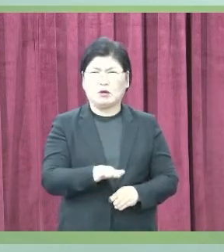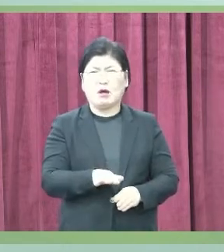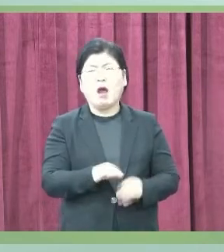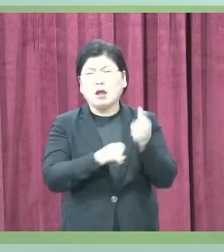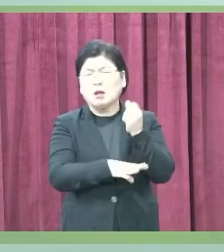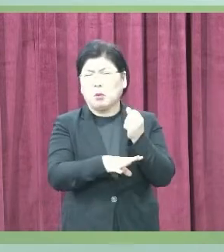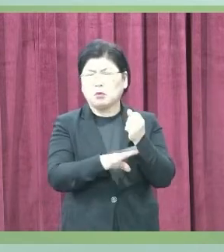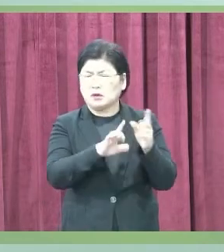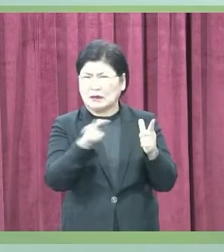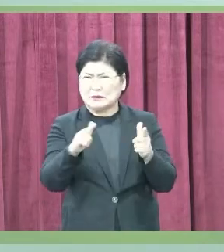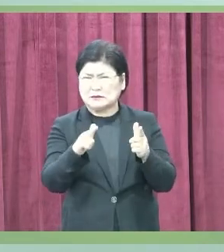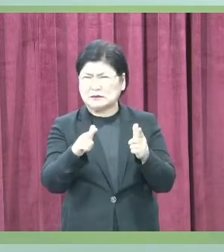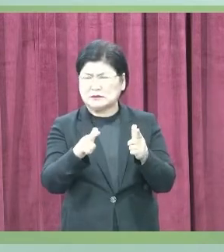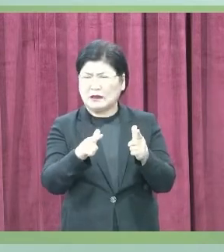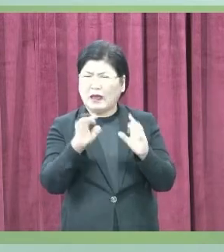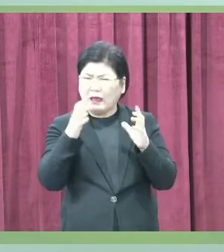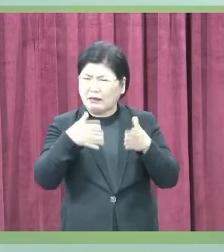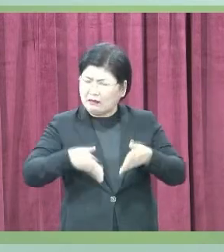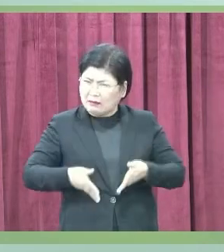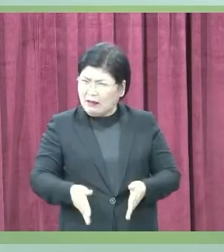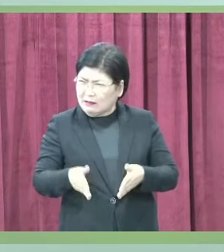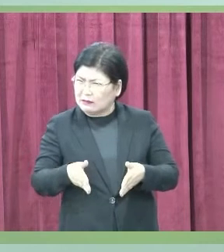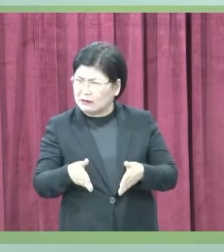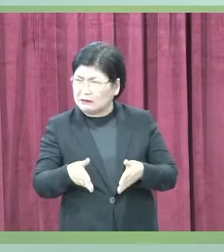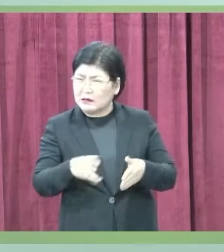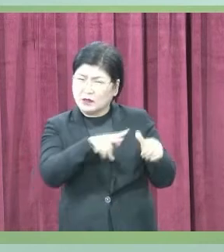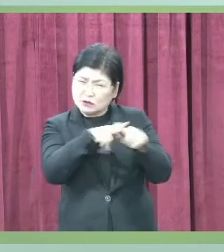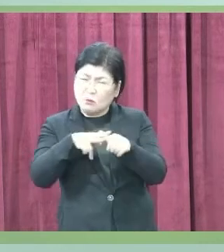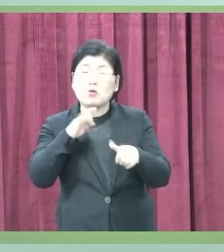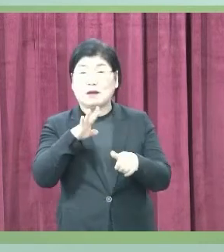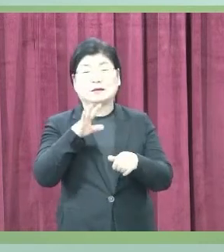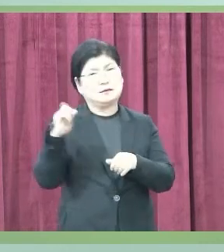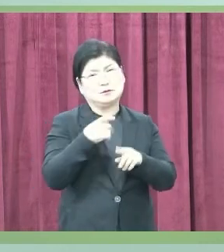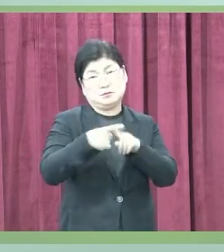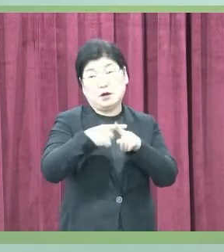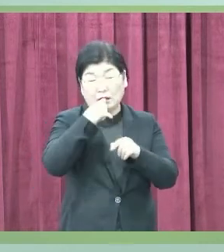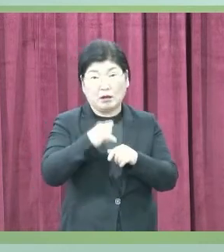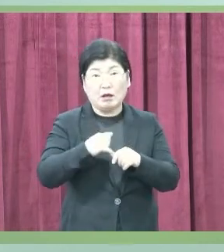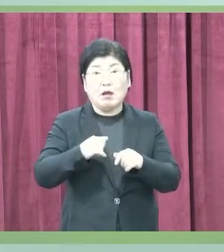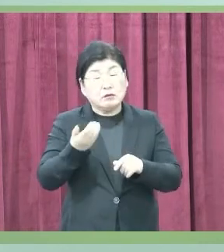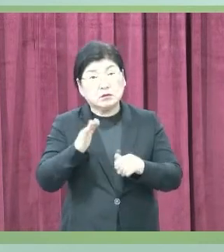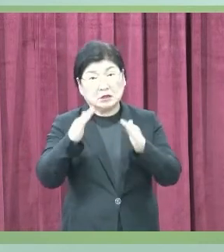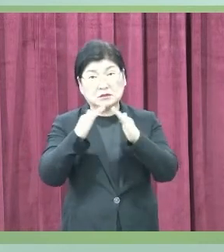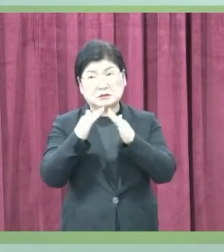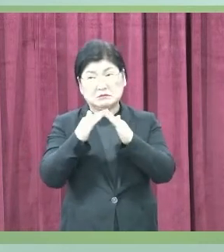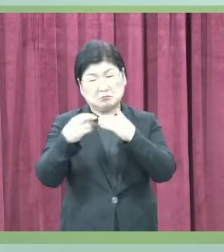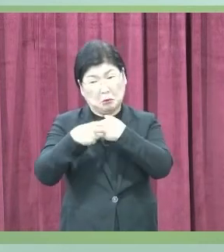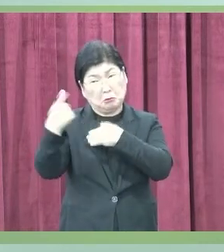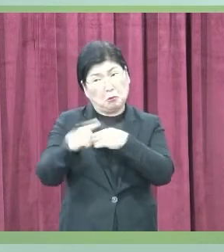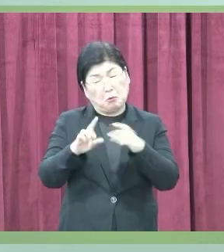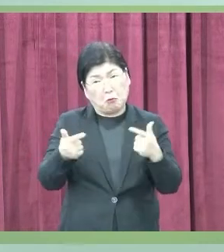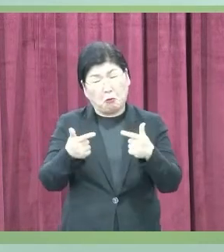때문에 아이를 낳았구나라고 예측되는 이제 코드를 갖고 있기 때문에 만약에 집에서 자연분만을 하셨으면